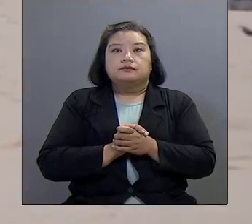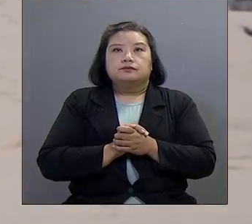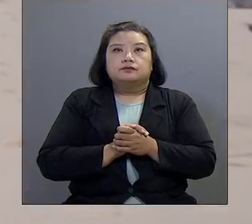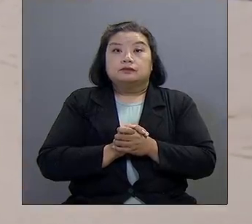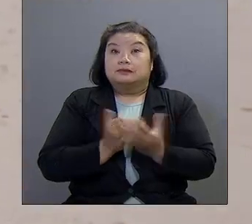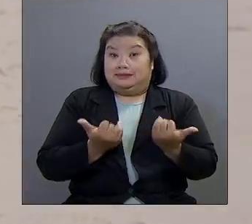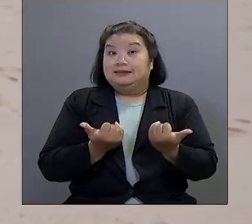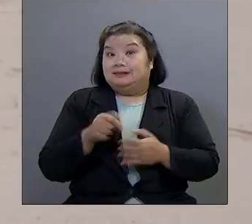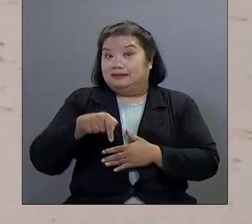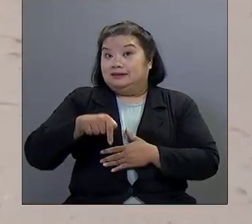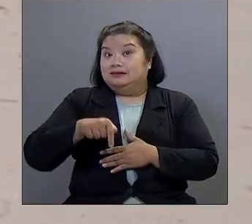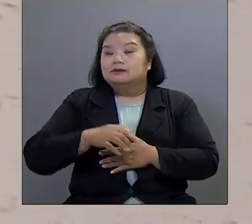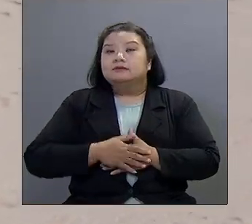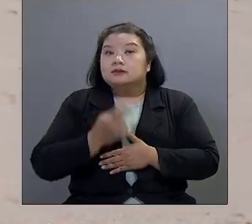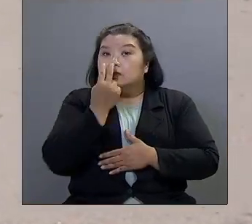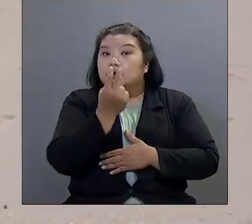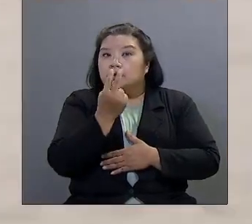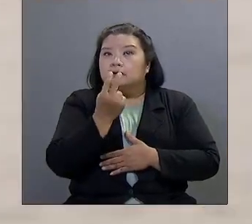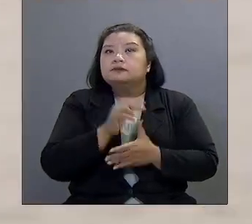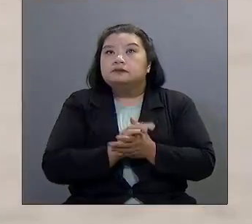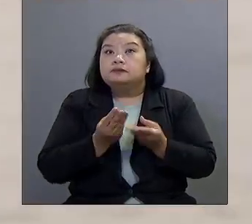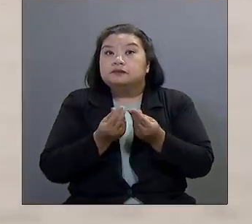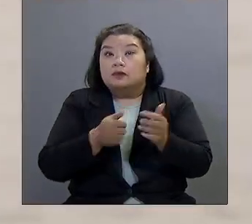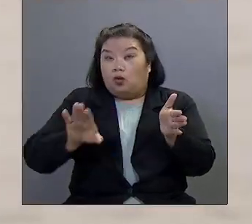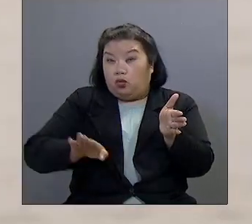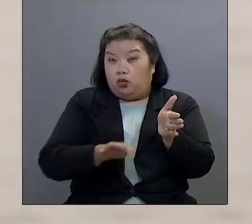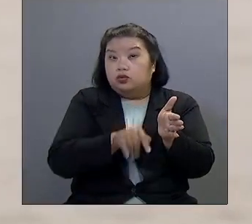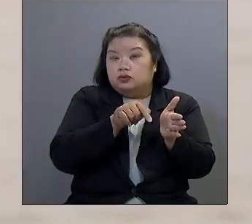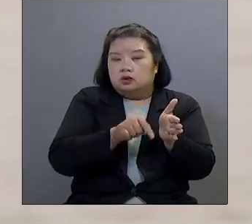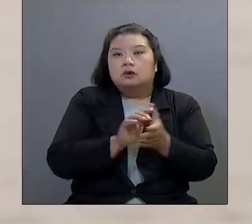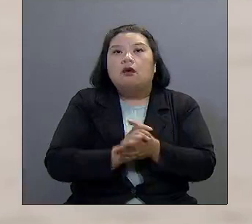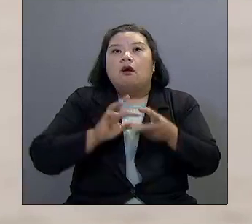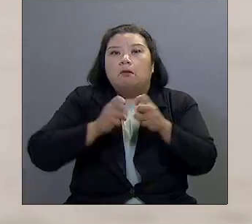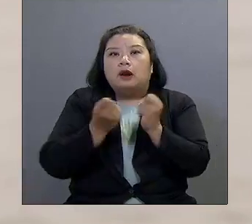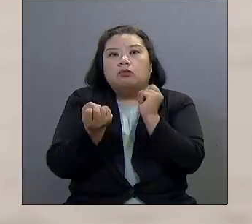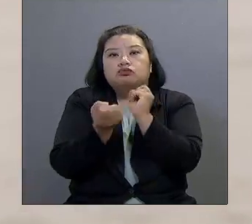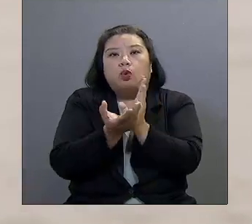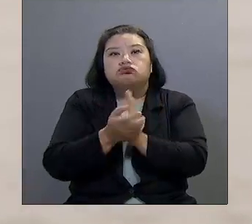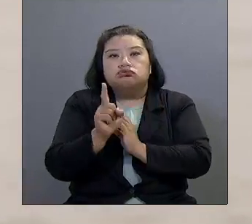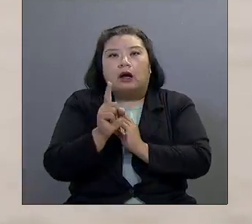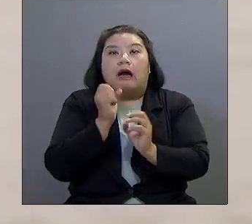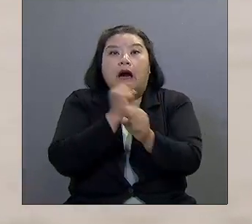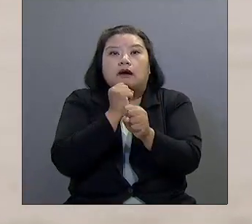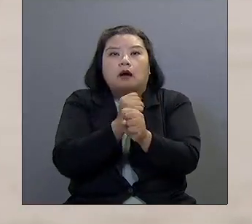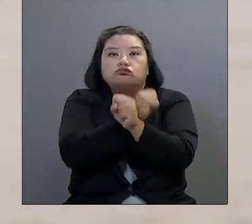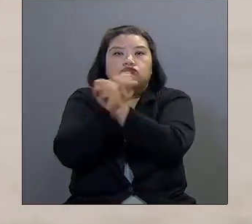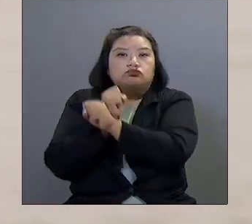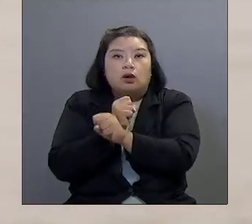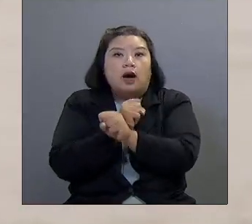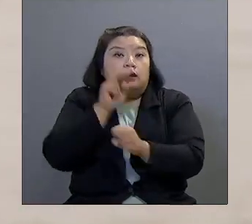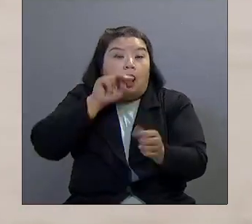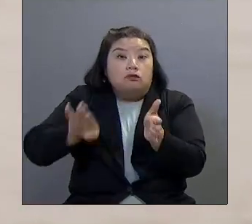พืทตรงนี้ที่เรอยู่ก็เป็พนทหาก้าเศ้งซึ่งเป็นผลกระทบจากการสราง กแทงกับขึนก็